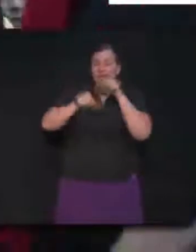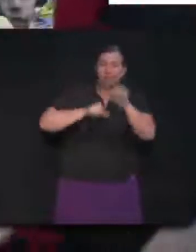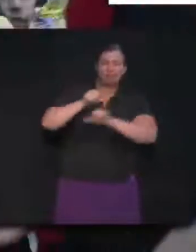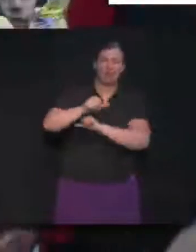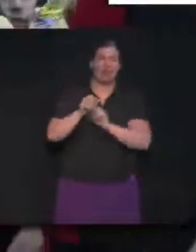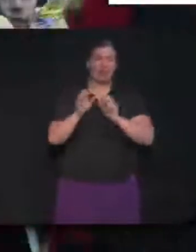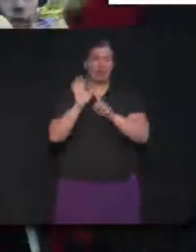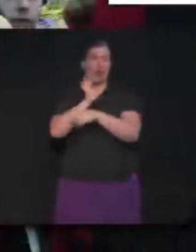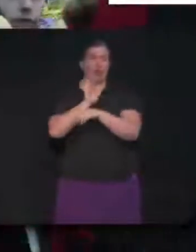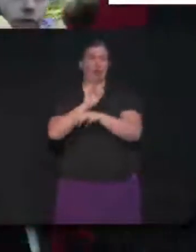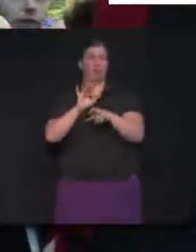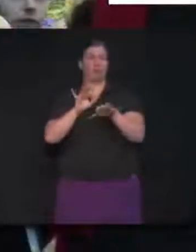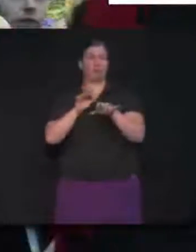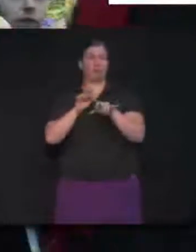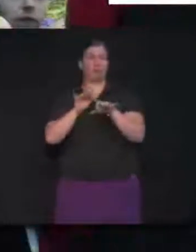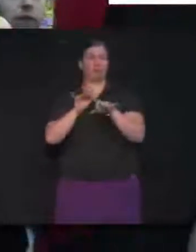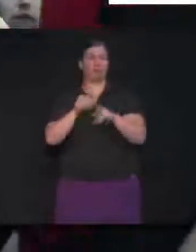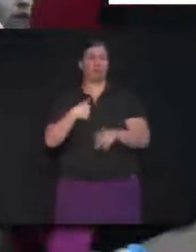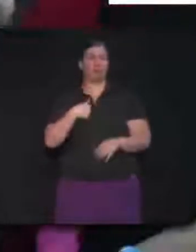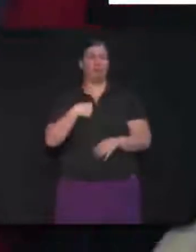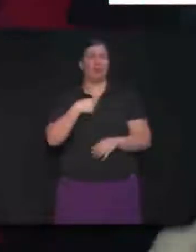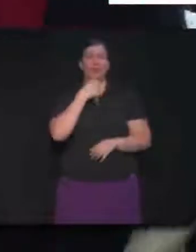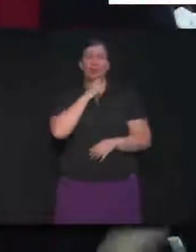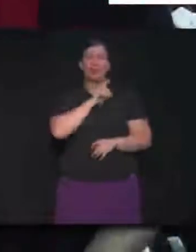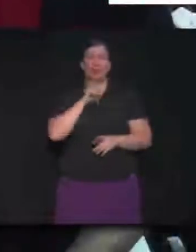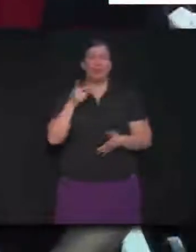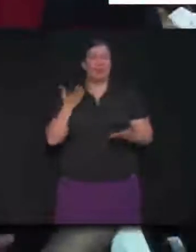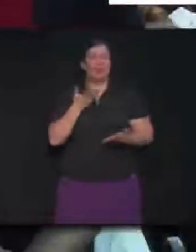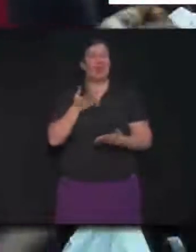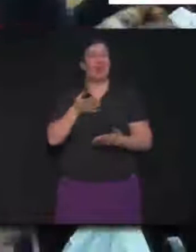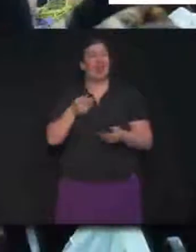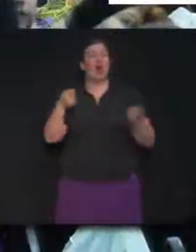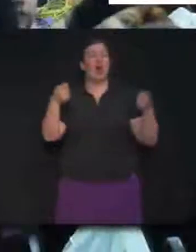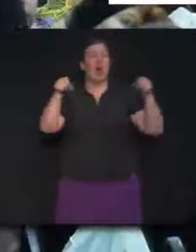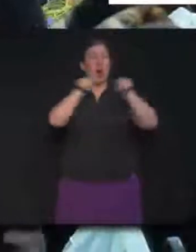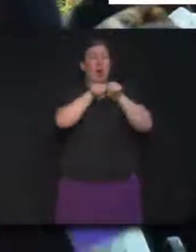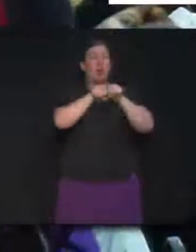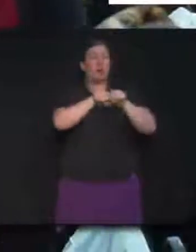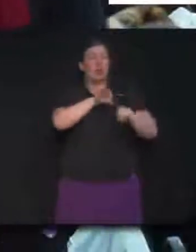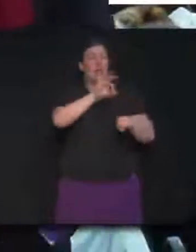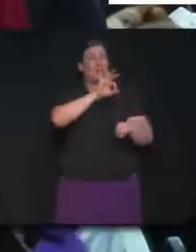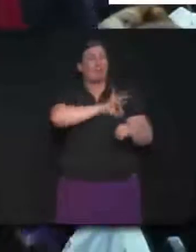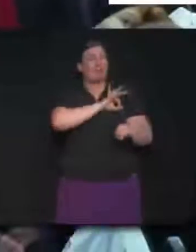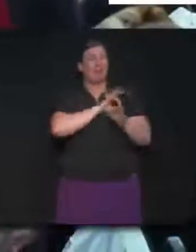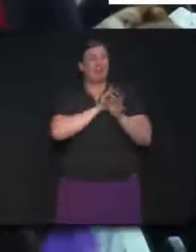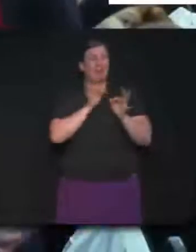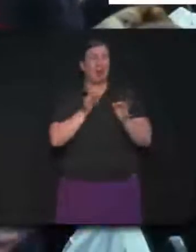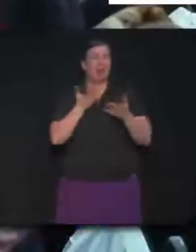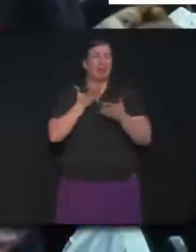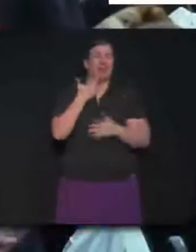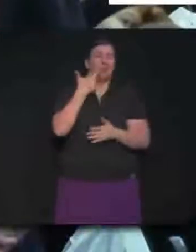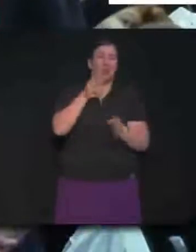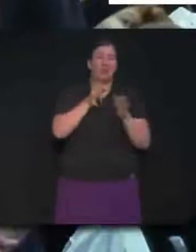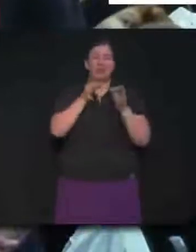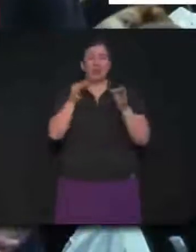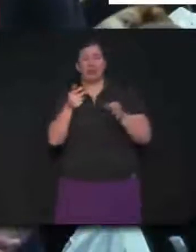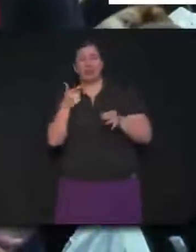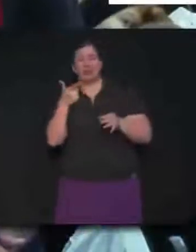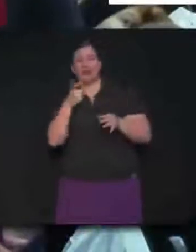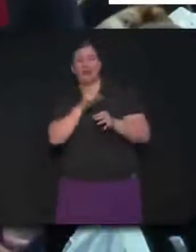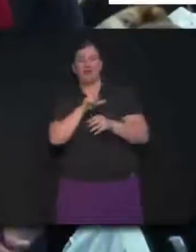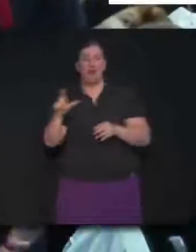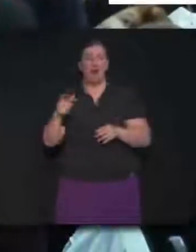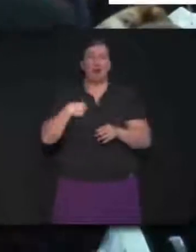berücksichtig ist sind online-parteitage online Parteitage die vielleicht was er sich drei Tage dauern zwei Wochen drei Wochen die